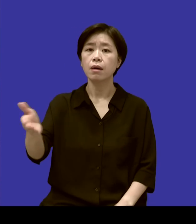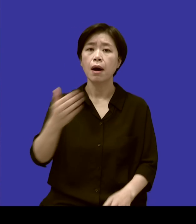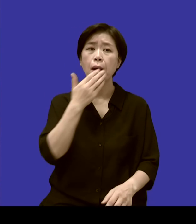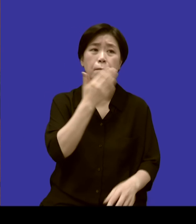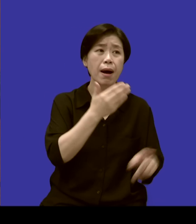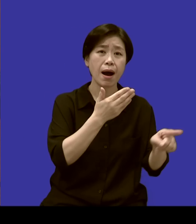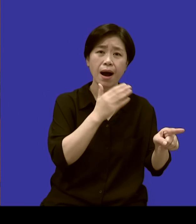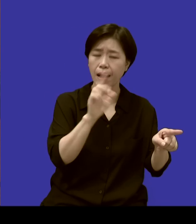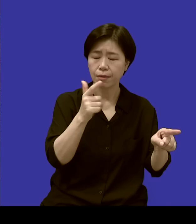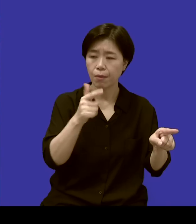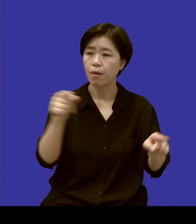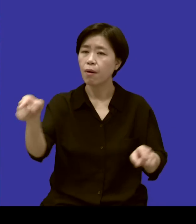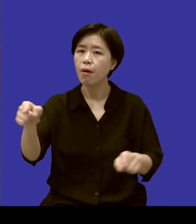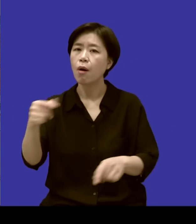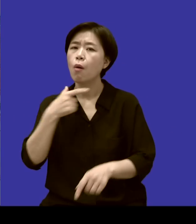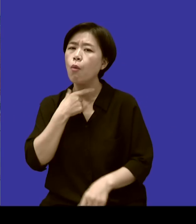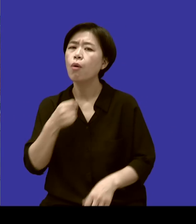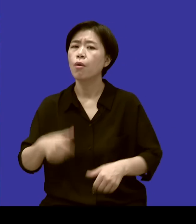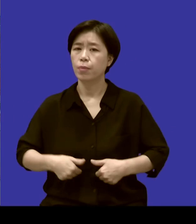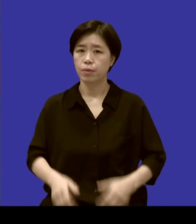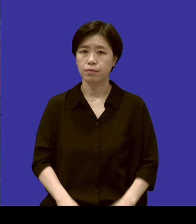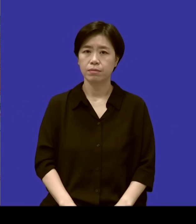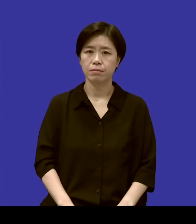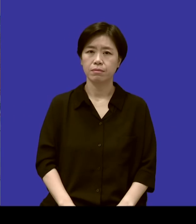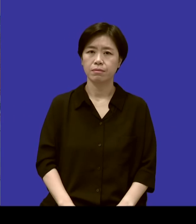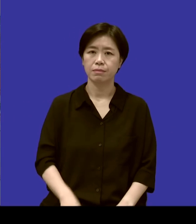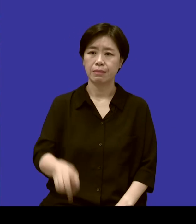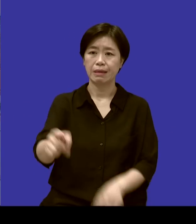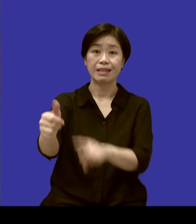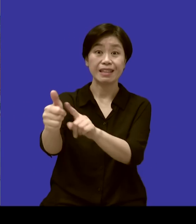이게. 근데 또 이런 분이 네. 또 아프리카로 떠나요.